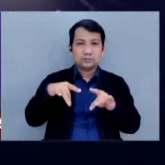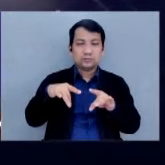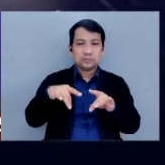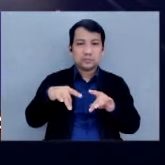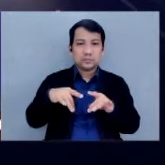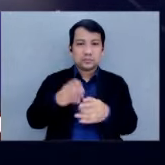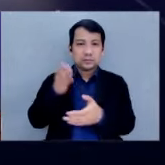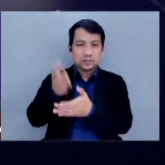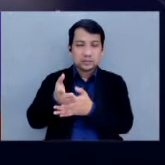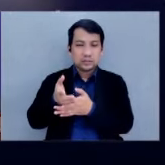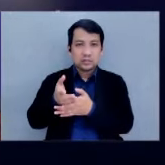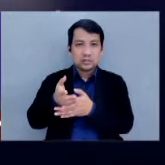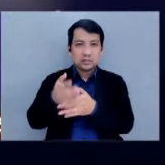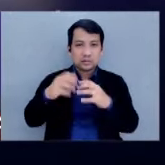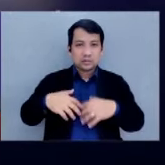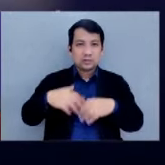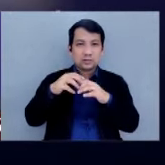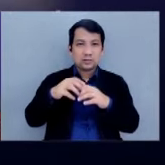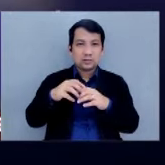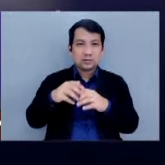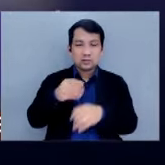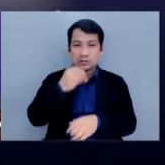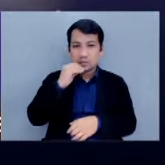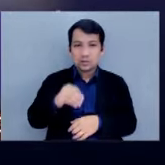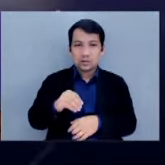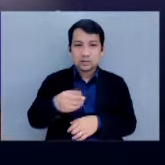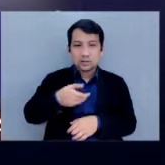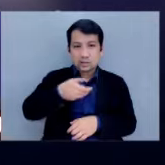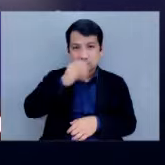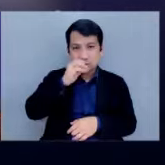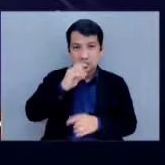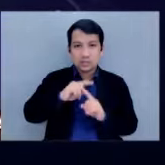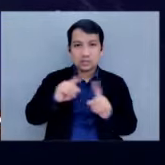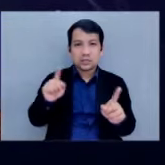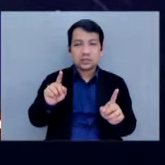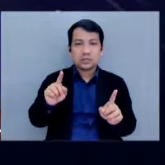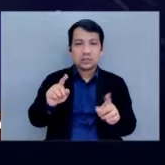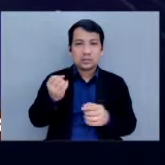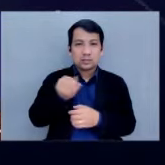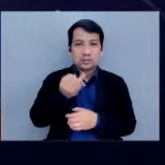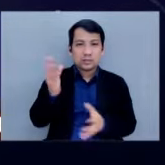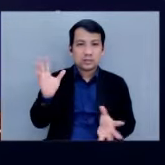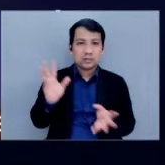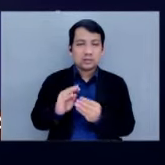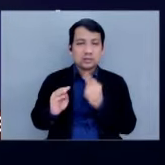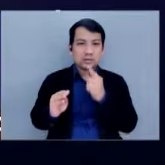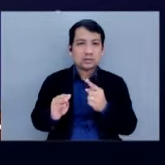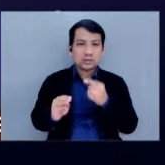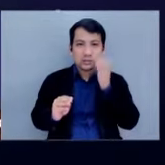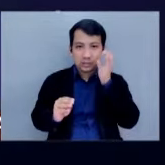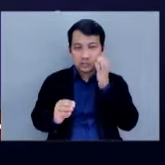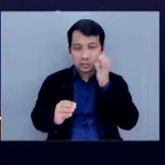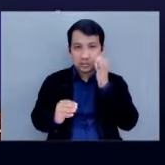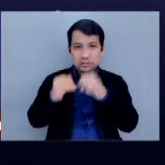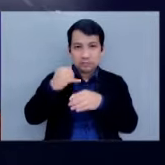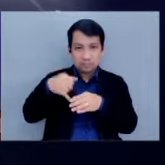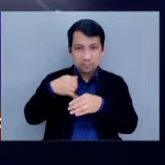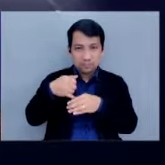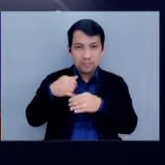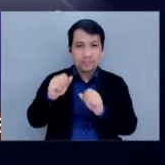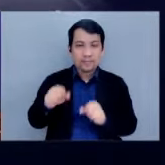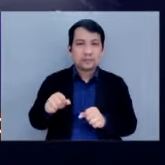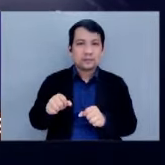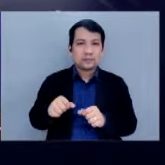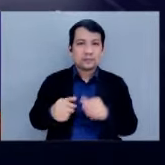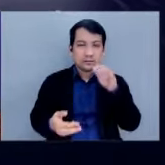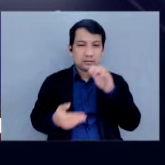mapapasukang establishmiento, umorder siya ng inumin. Pero karamihan daw dyan, soft drinks at juice lang naman. Retiradong